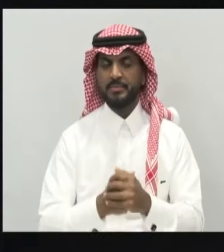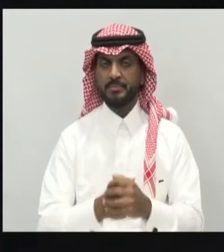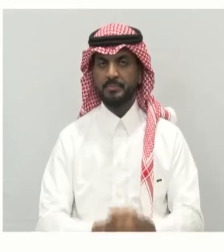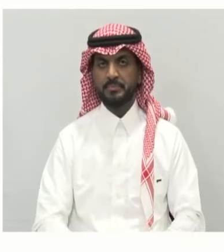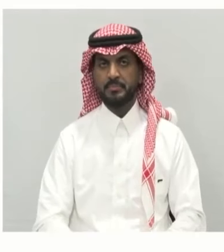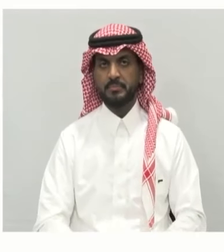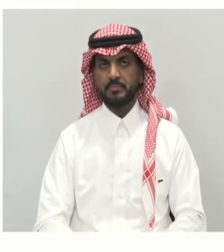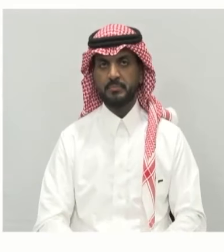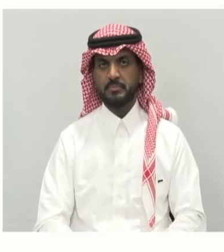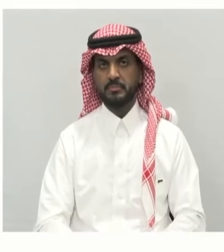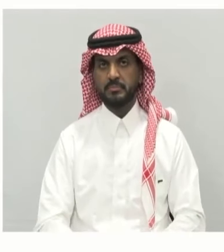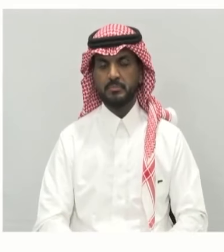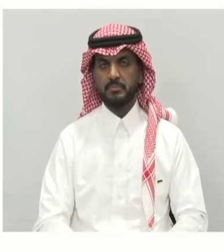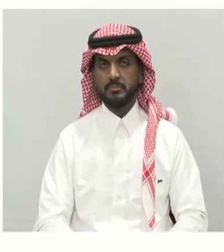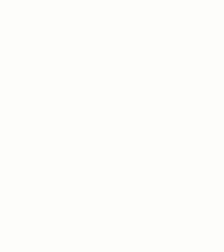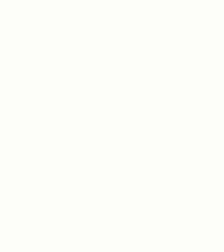يا